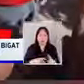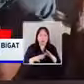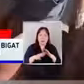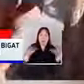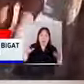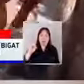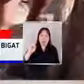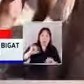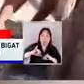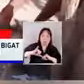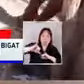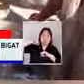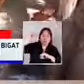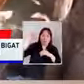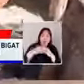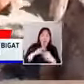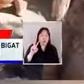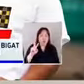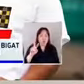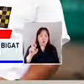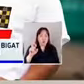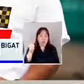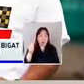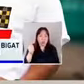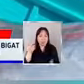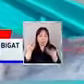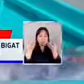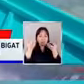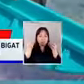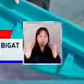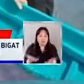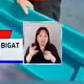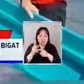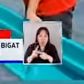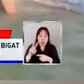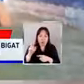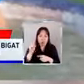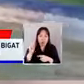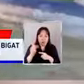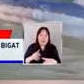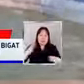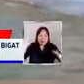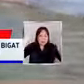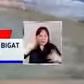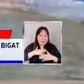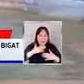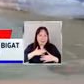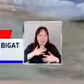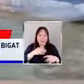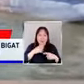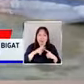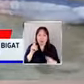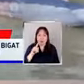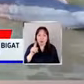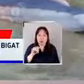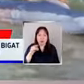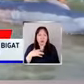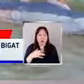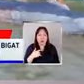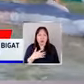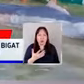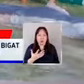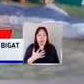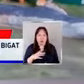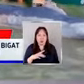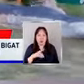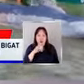mahigit 210 kilos. Talagang masayang-masaya ang pakiramdam namin. Ang kanyang big catch, walang iba kundi ang may napakahaba at napakatulis ng usong,